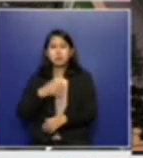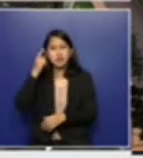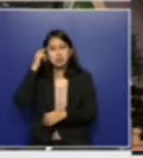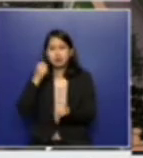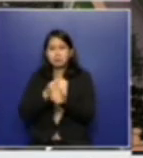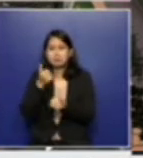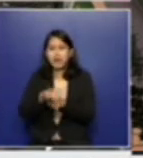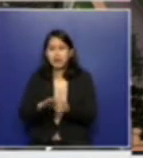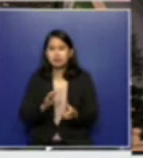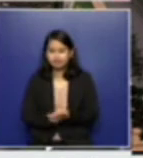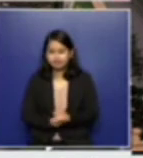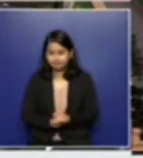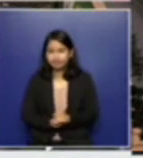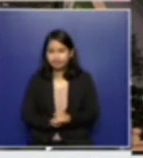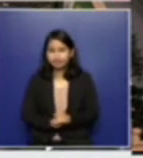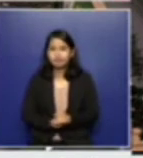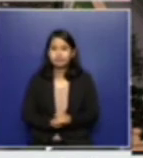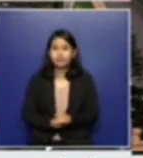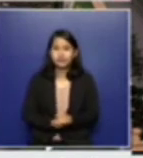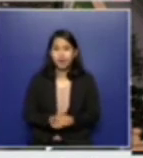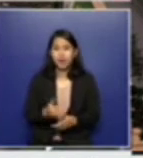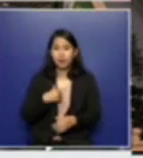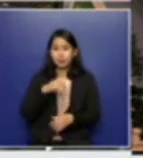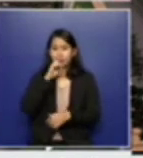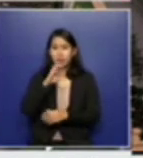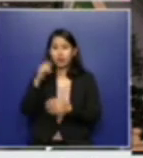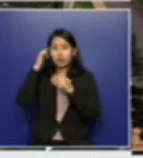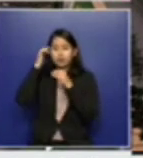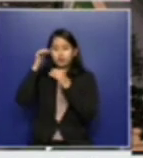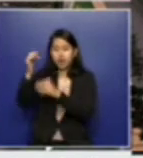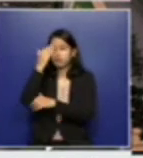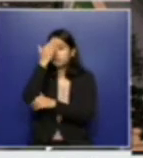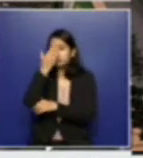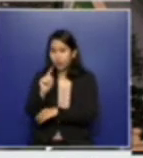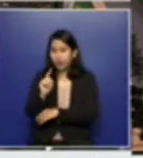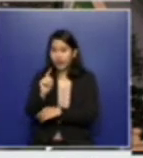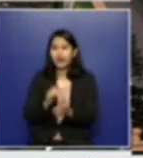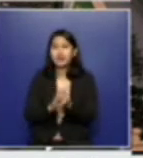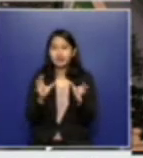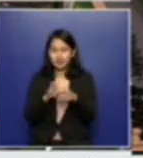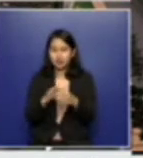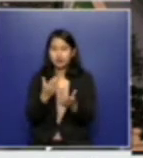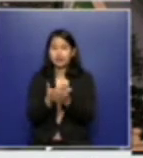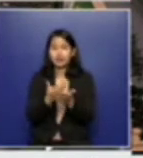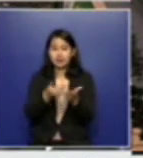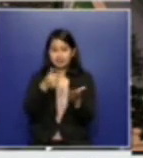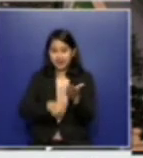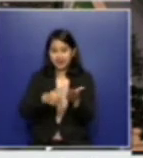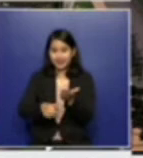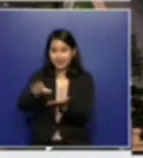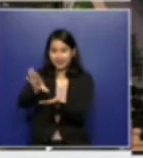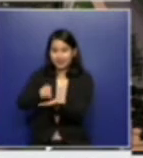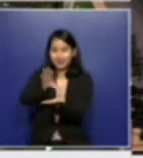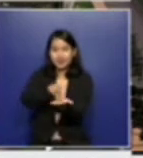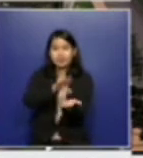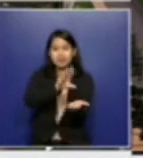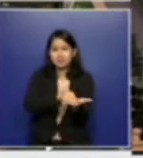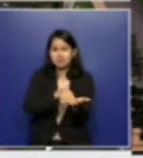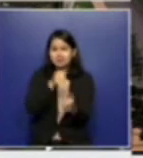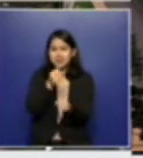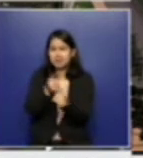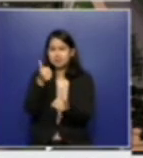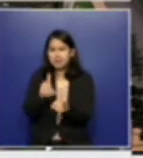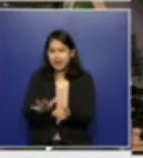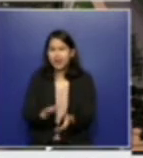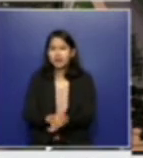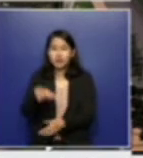อนครับที่สำคัญก็คือที่ผมบอกว่าเพ้อฝันเพราะอะไรครับเพราะว่าการจัดเก็บภาษีไม่มีทางได้ครับไม่ว่าจะเป็นกรมสัมภ